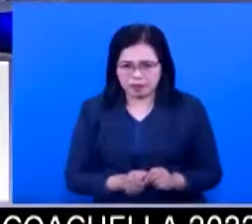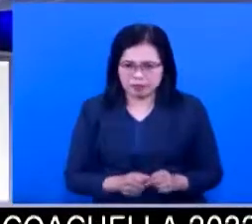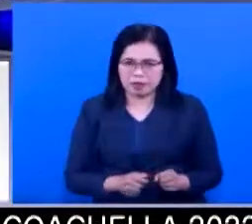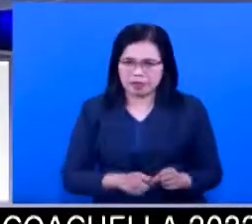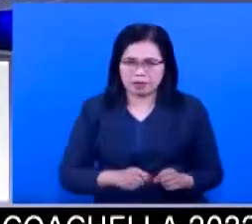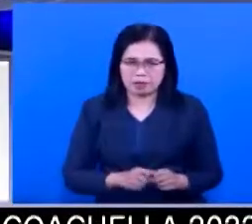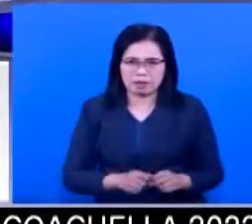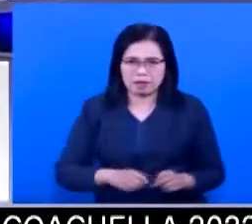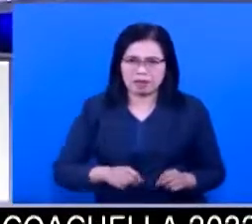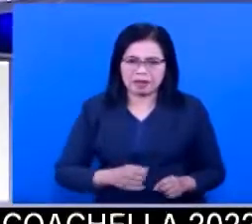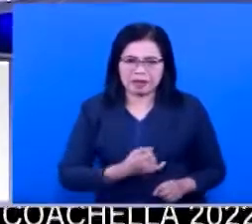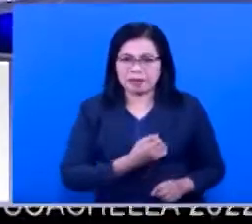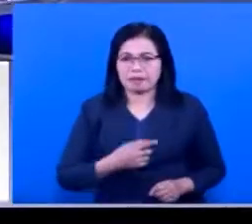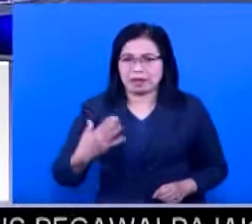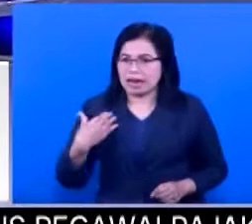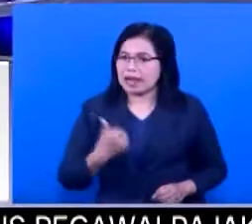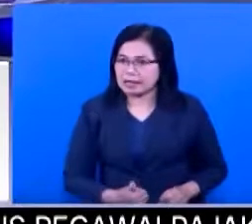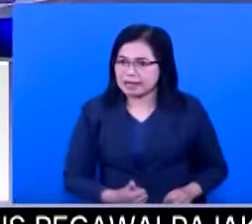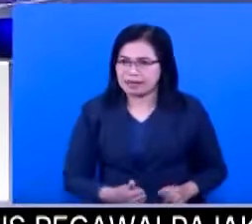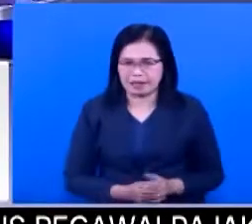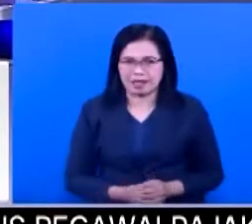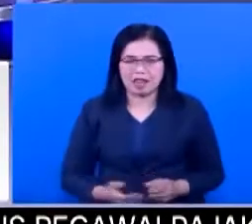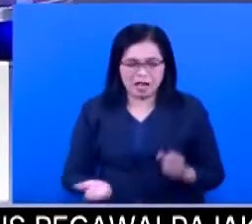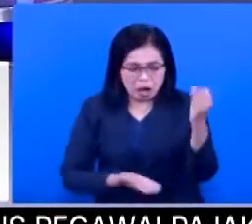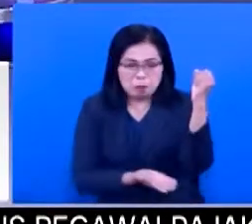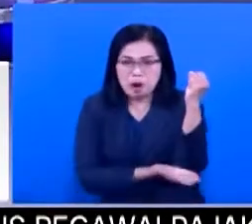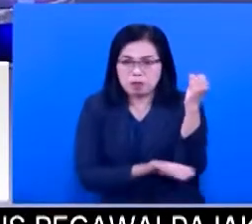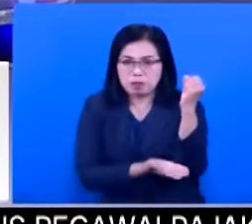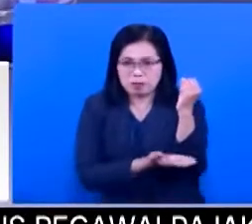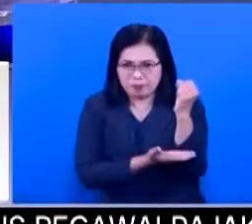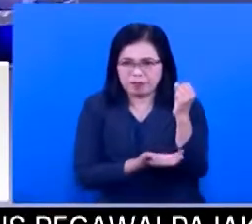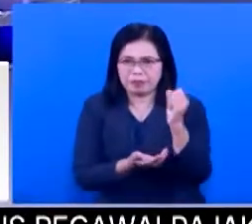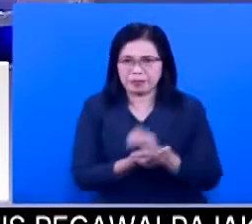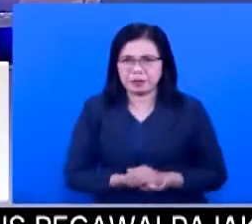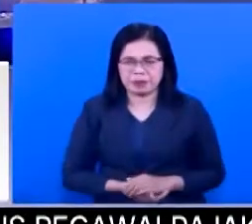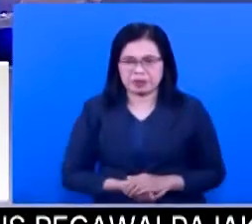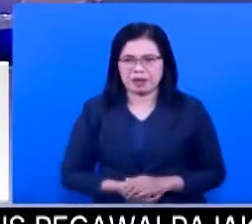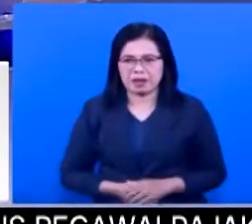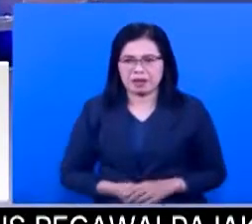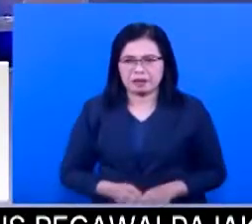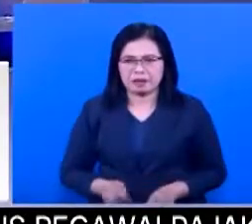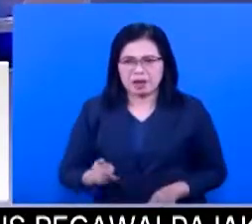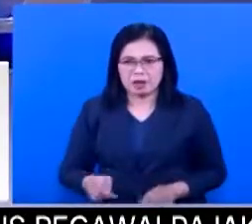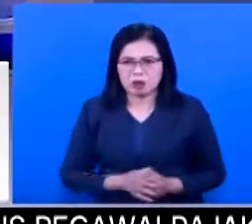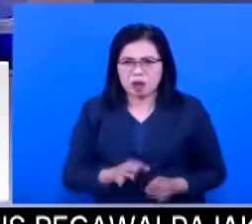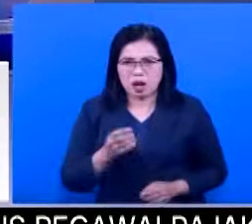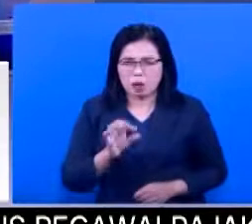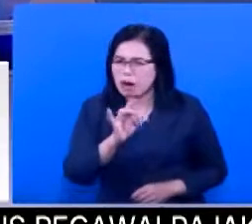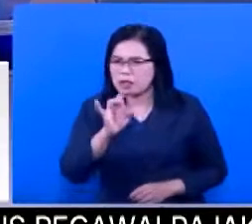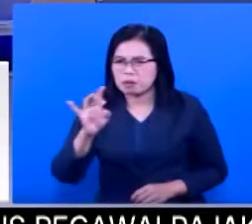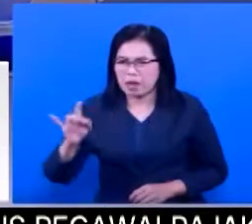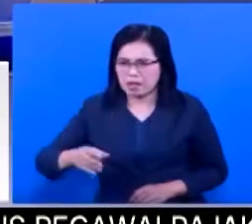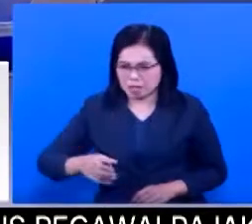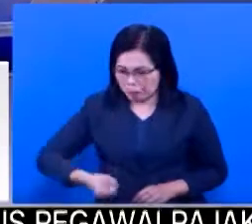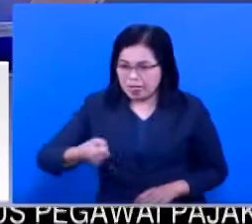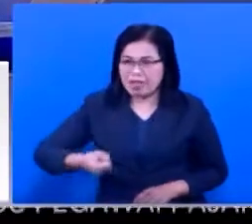menghasilkan uang. Sementara di Sidoarjo, Jawa Timur, puluhan wanita pelaku usaha memamerkan hasil karya berupa tas, sepatu dan batik